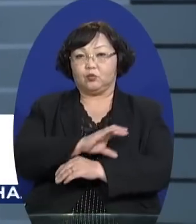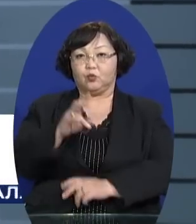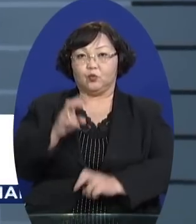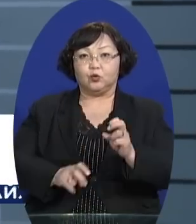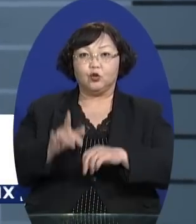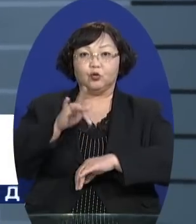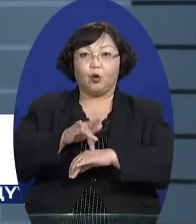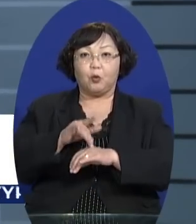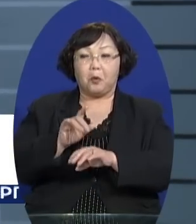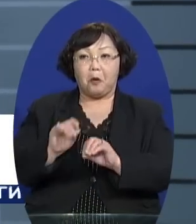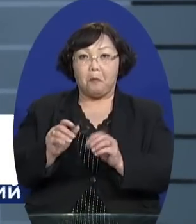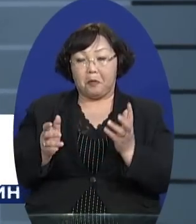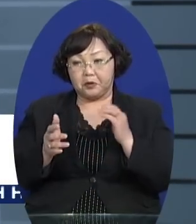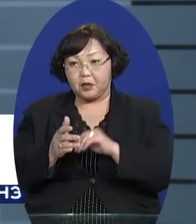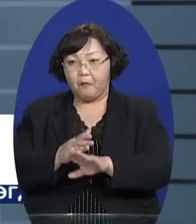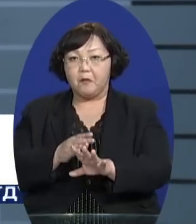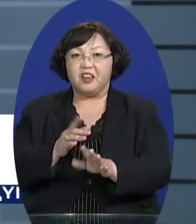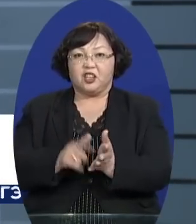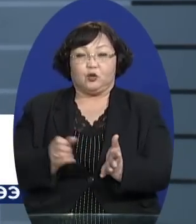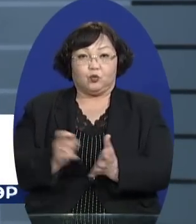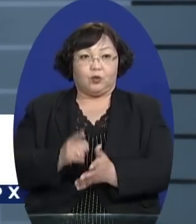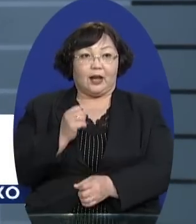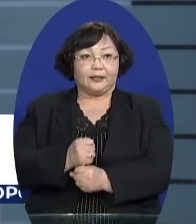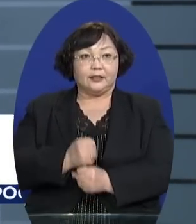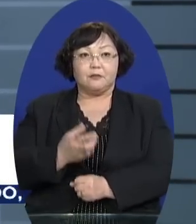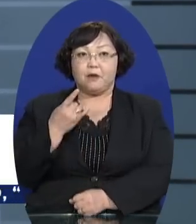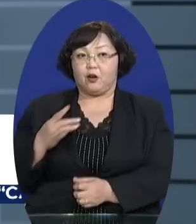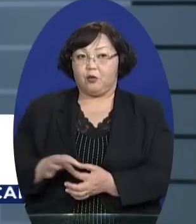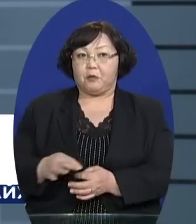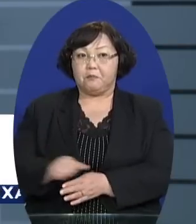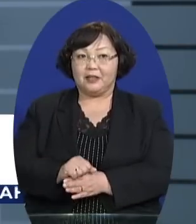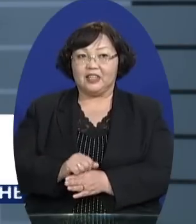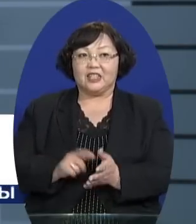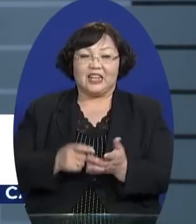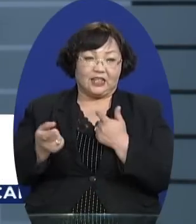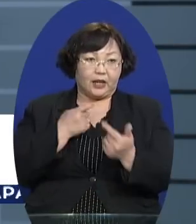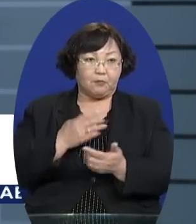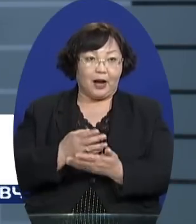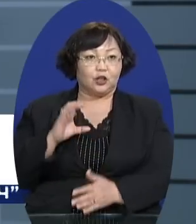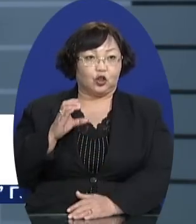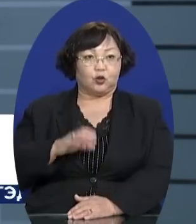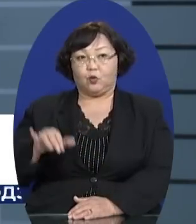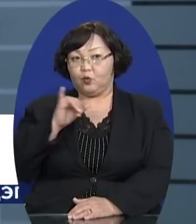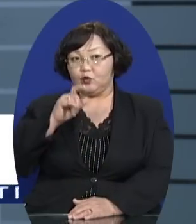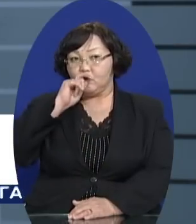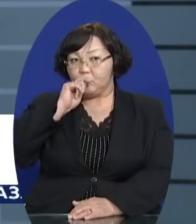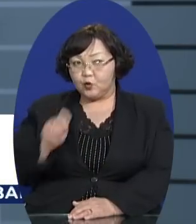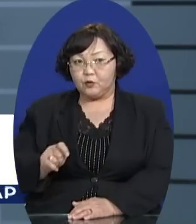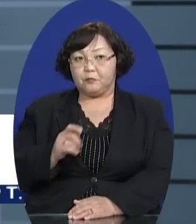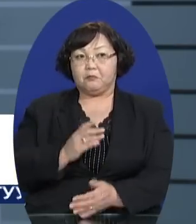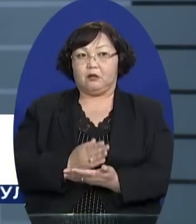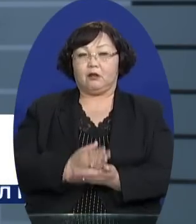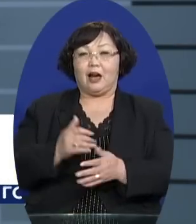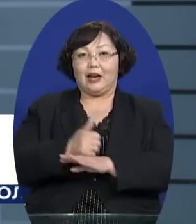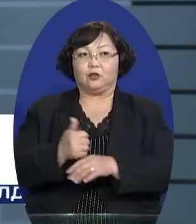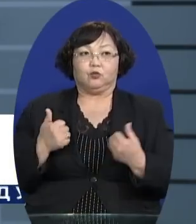яг шаардлагатай ажлын байран дээр нь тий бэлтгэх юм асуудлууд яригдж байгаа. Бүгд нэгтгэж солонгос улсын тий бүсэлдэхүүн тосломжтойгоор